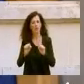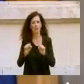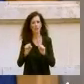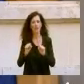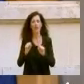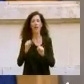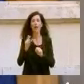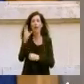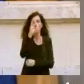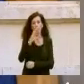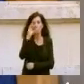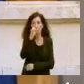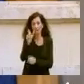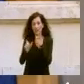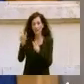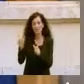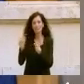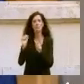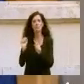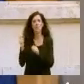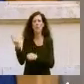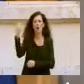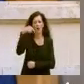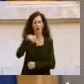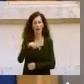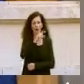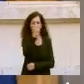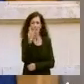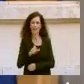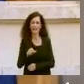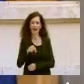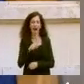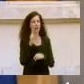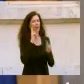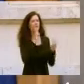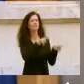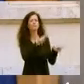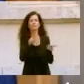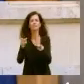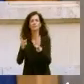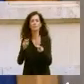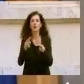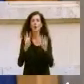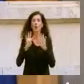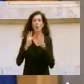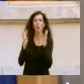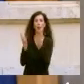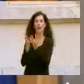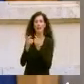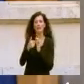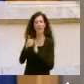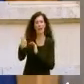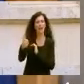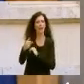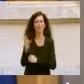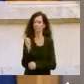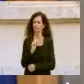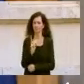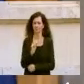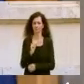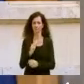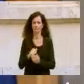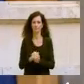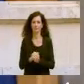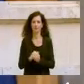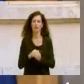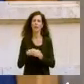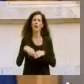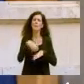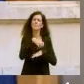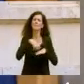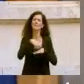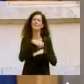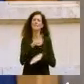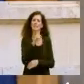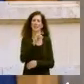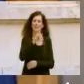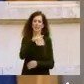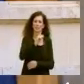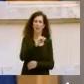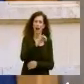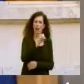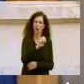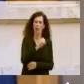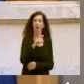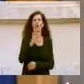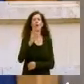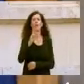il nostro paese senza sottoporsi a quarantena in particolare i ministri di maio franceschini speranza